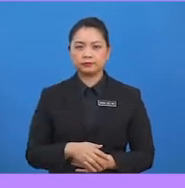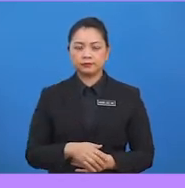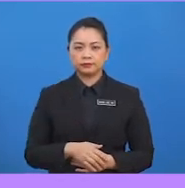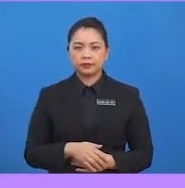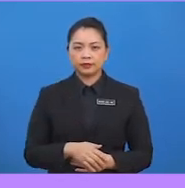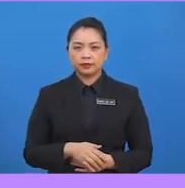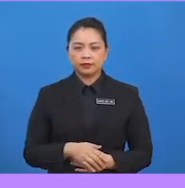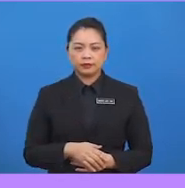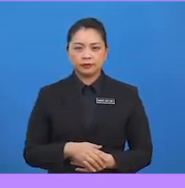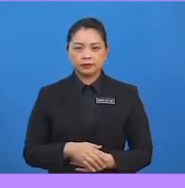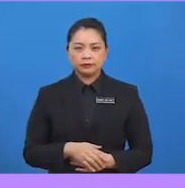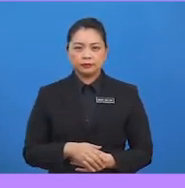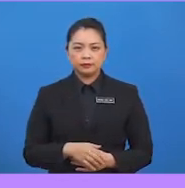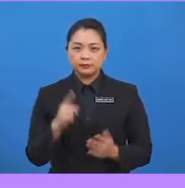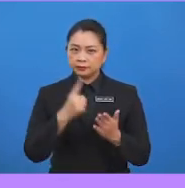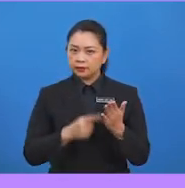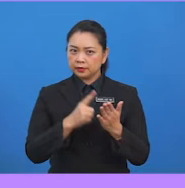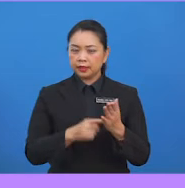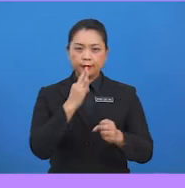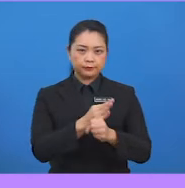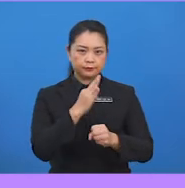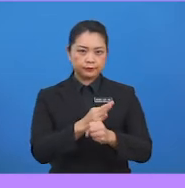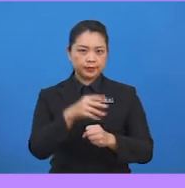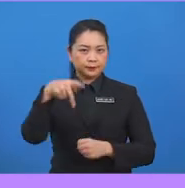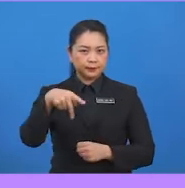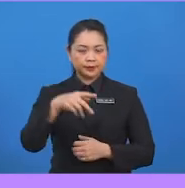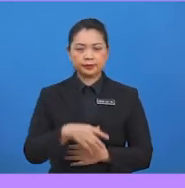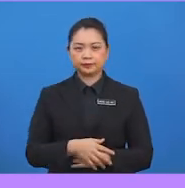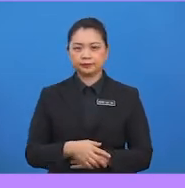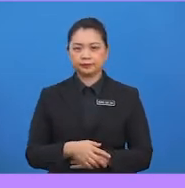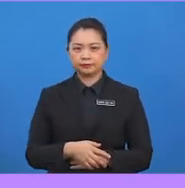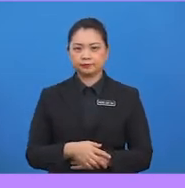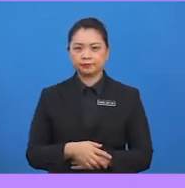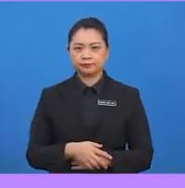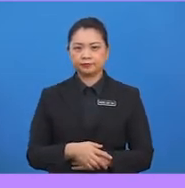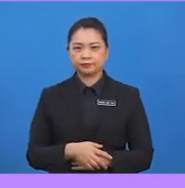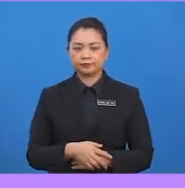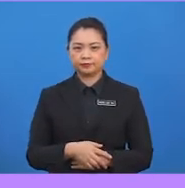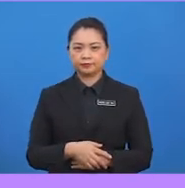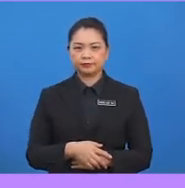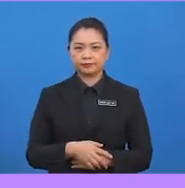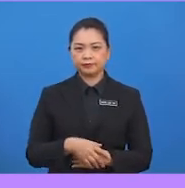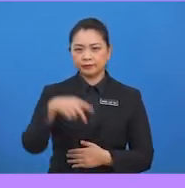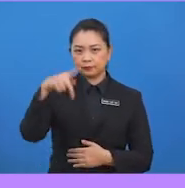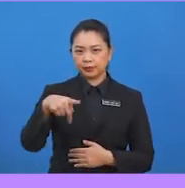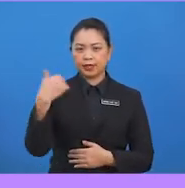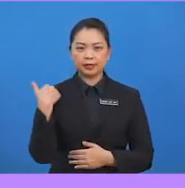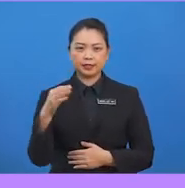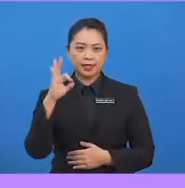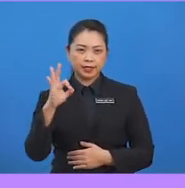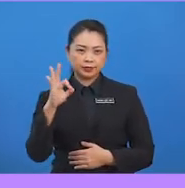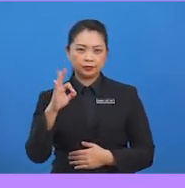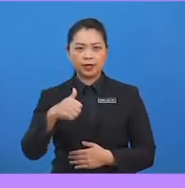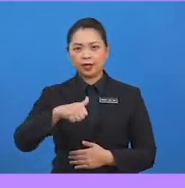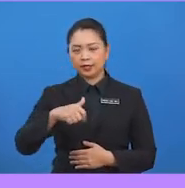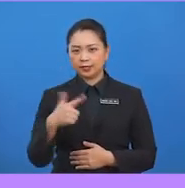B. Apakah peranan atom P dalam keluli? Jawapannya, atom P adalah atom